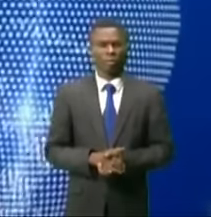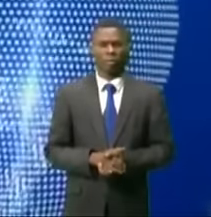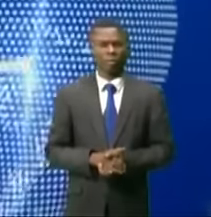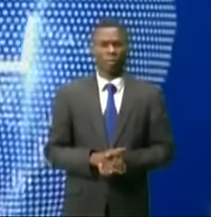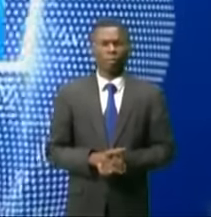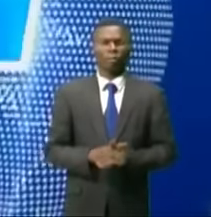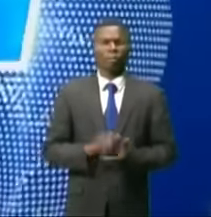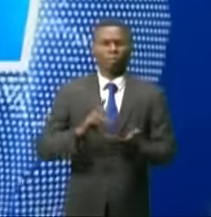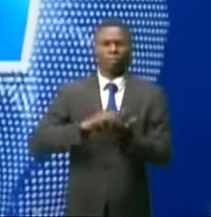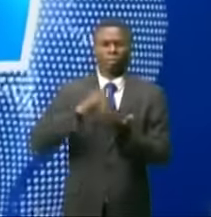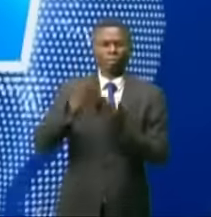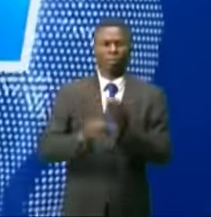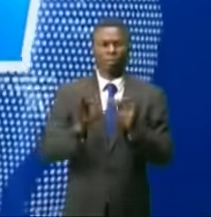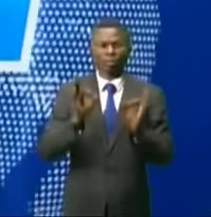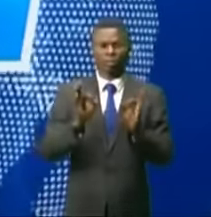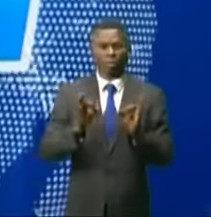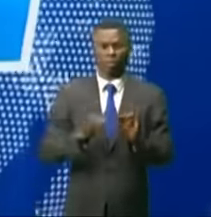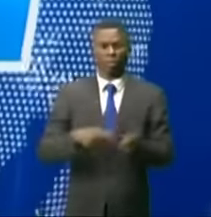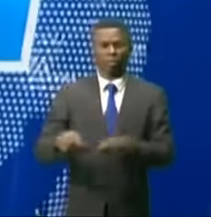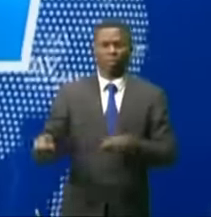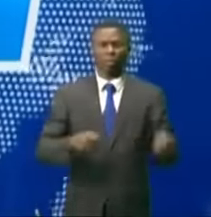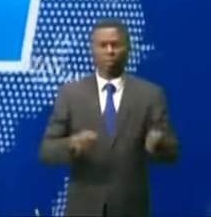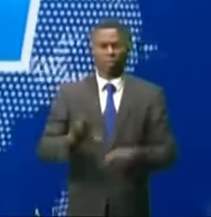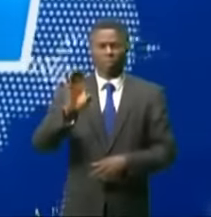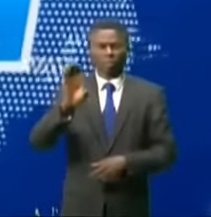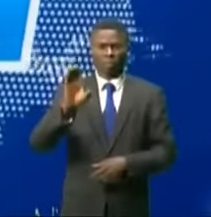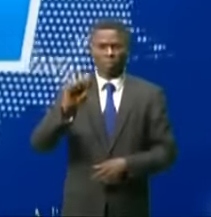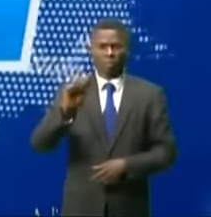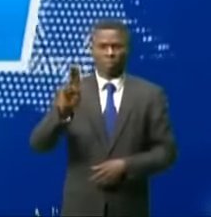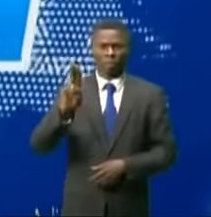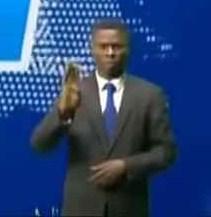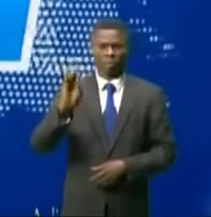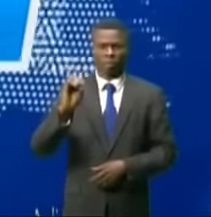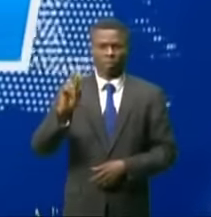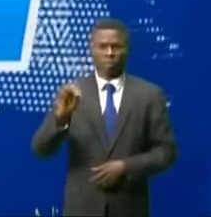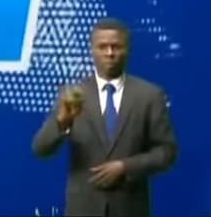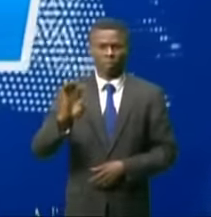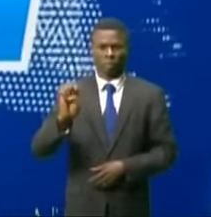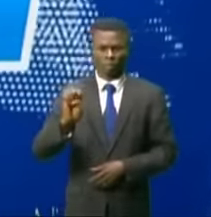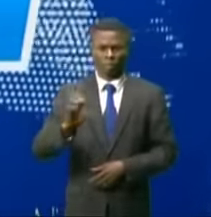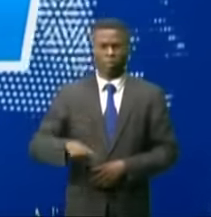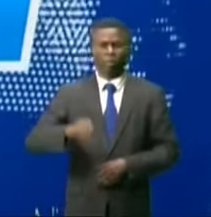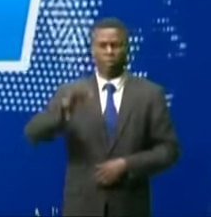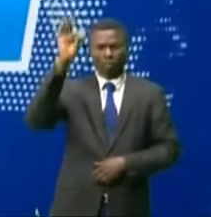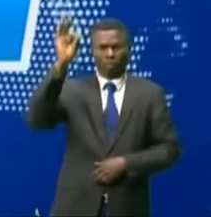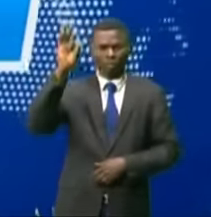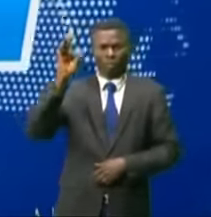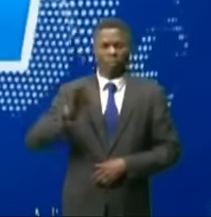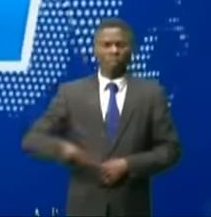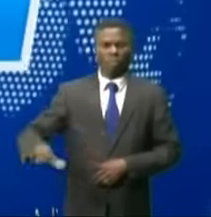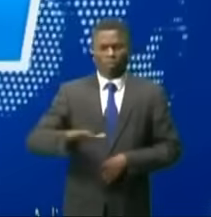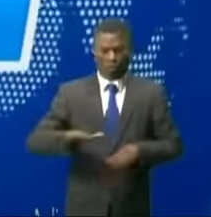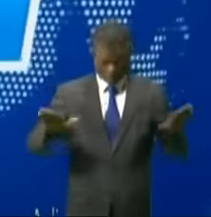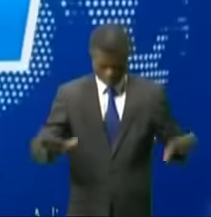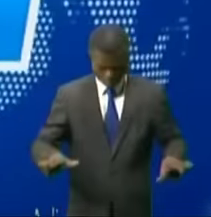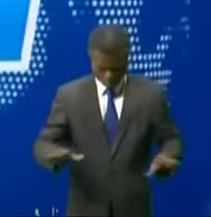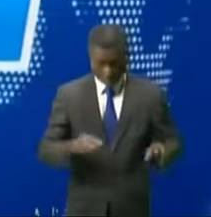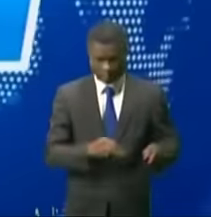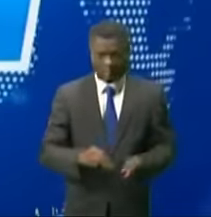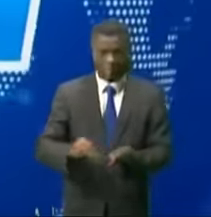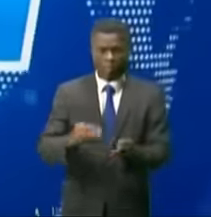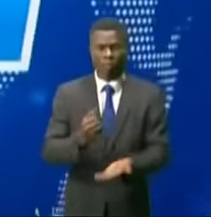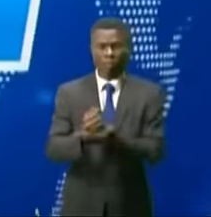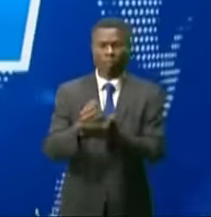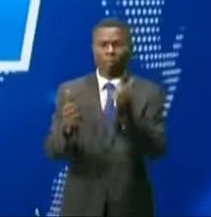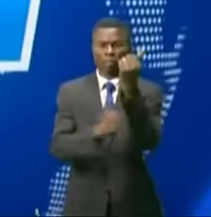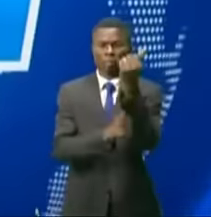standard équitable pour le marché carbone a été adopté à la COP 28 aux Émirats Arabes Unis. Ce mécanisme permet aux